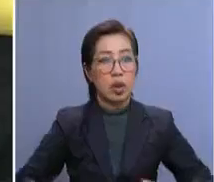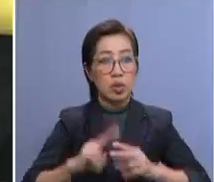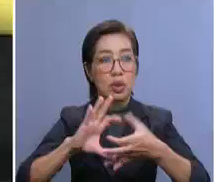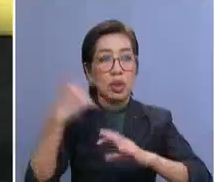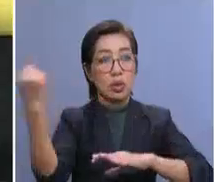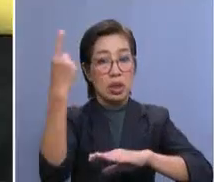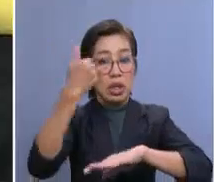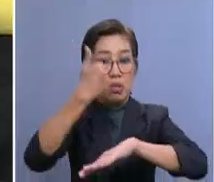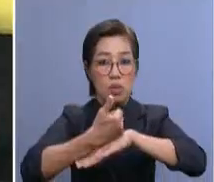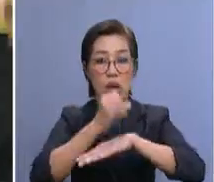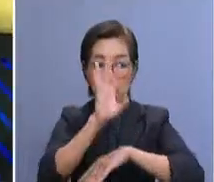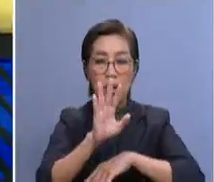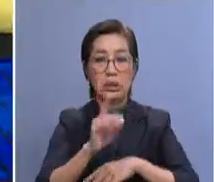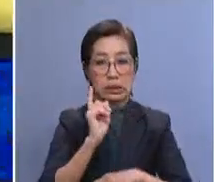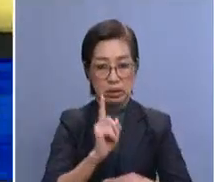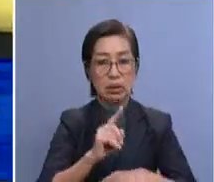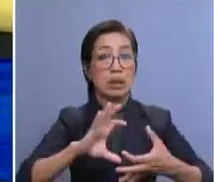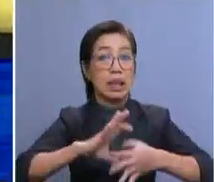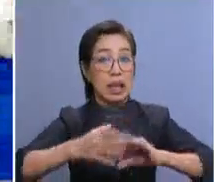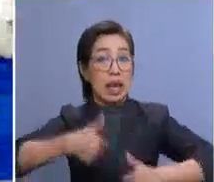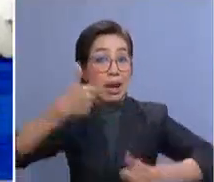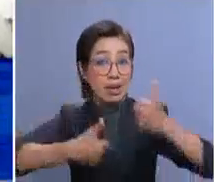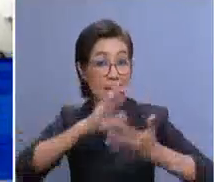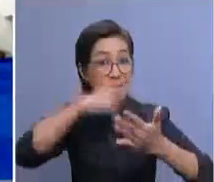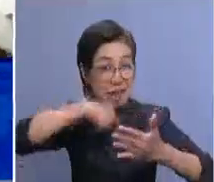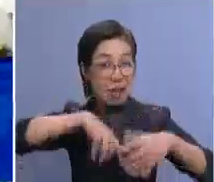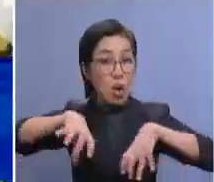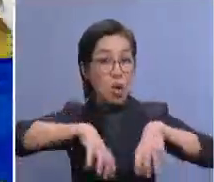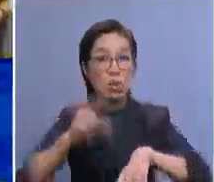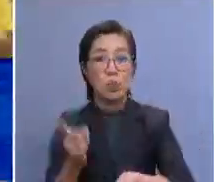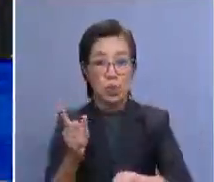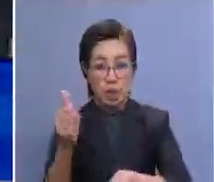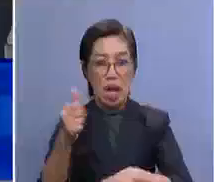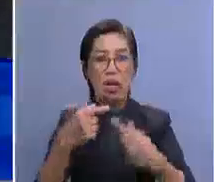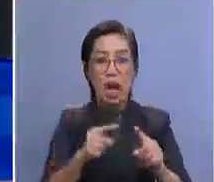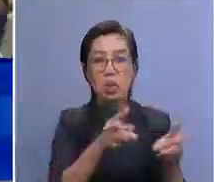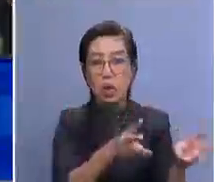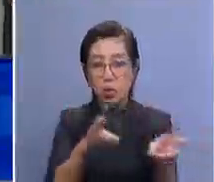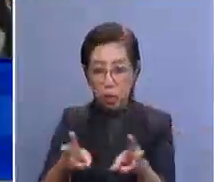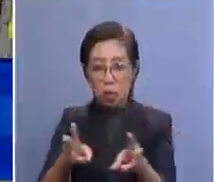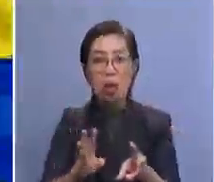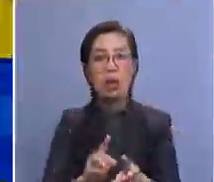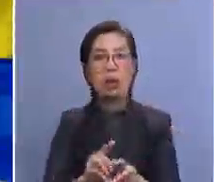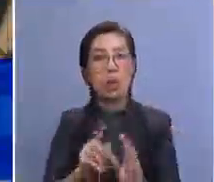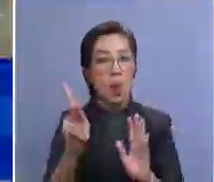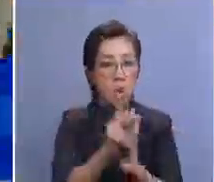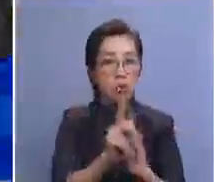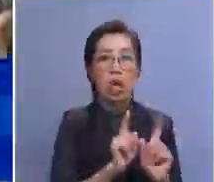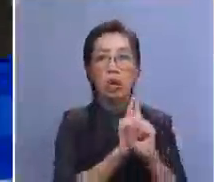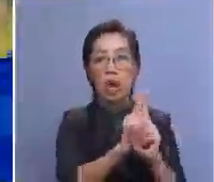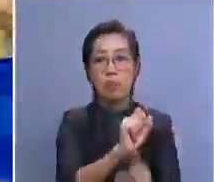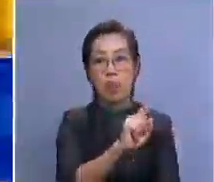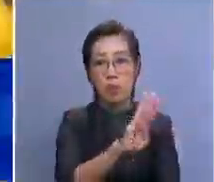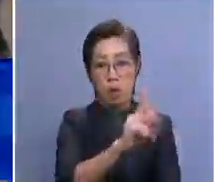กระทรวงการท่องเที่ยวและกีฬายืนยันว่าการแข่งขันกีฬาในประเทศยังจัดตามปกติภายใต้มาตรการแล้วก็เปรียบของสปกทั้งจำนวน